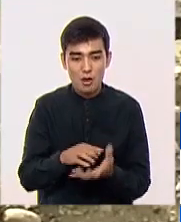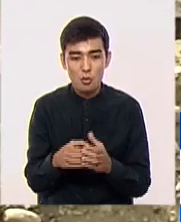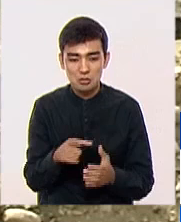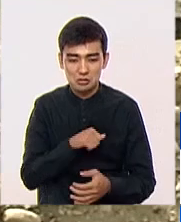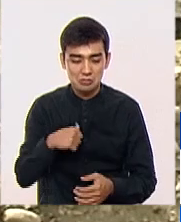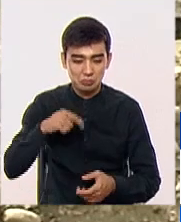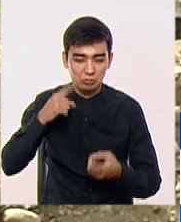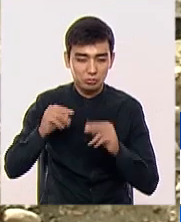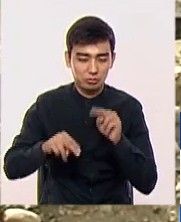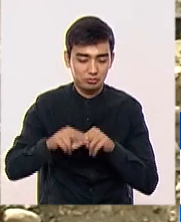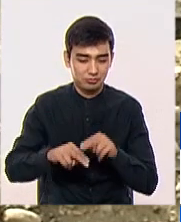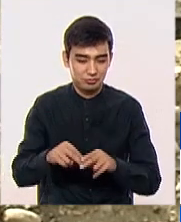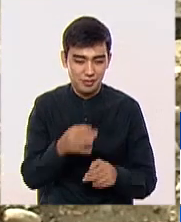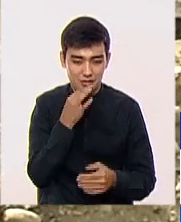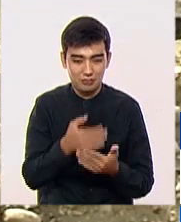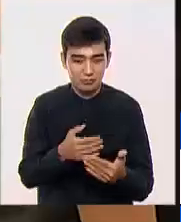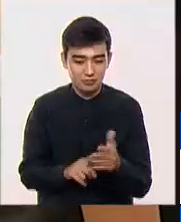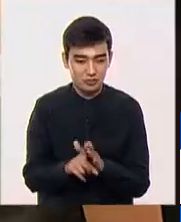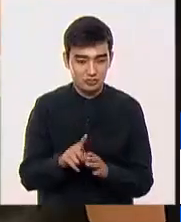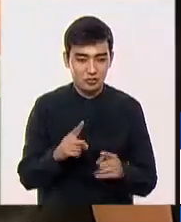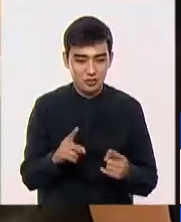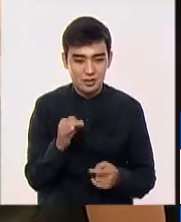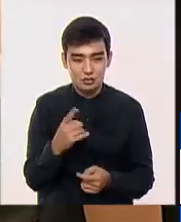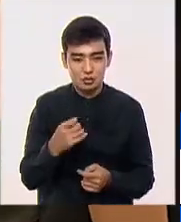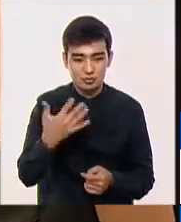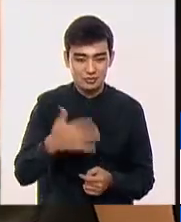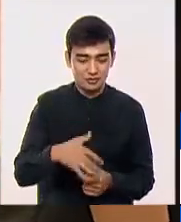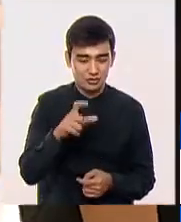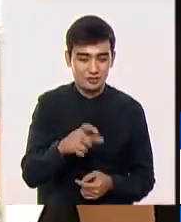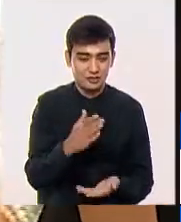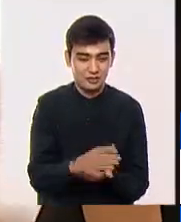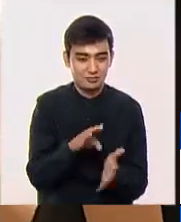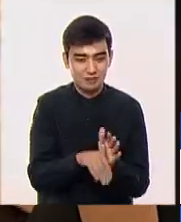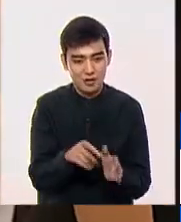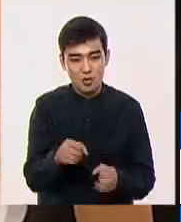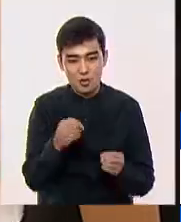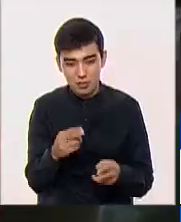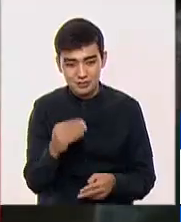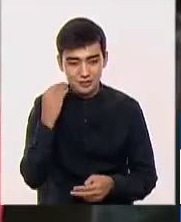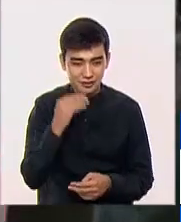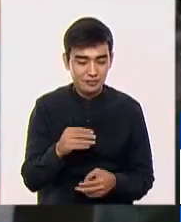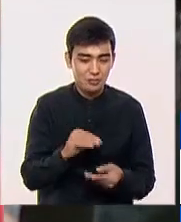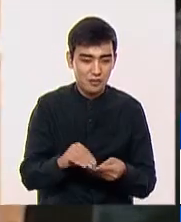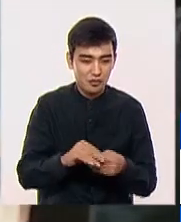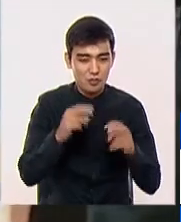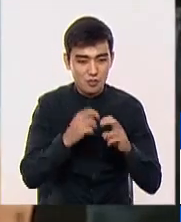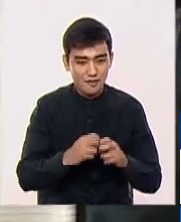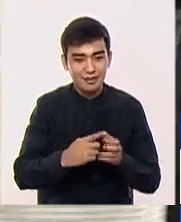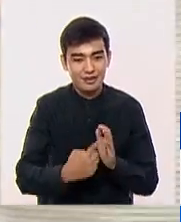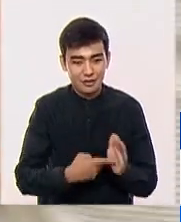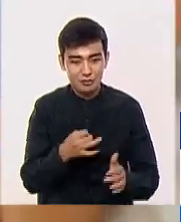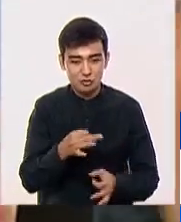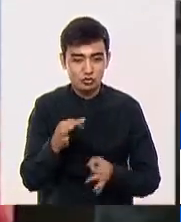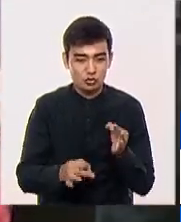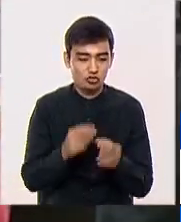Құрылысшылардың айтуынша, қадам тұрғын үй кешенінің үлескерлер қатарында 150 адам бар. Нысанның сапасы, қауіпсіздігі туралы қайта тексеруді талап етіп, сотқа арыз